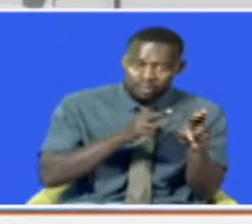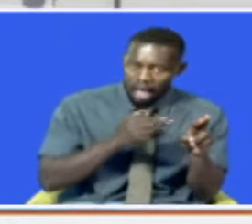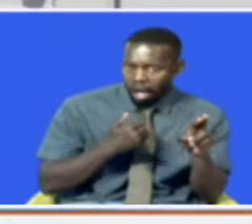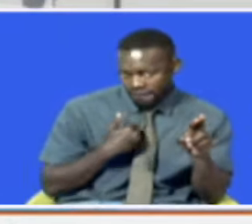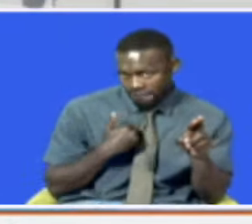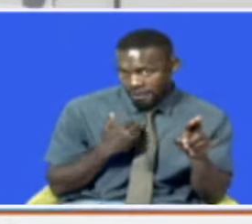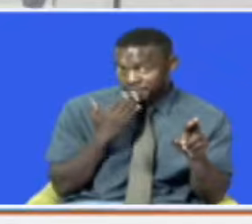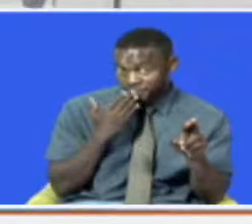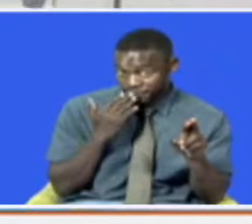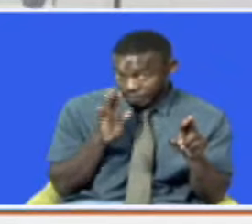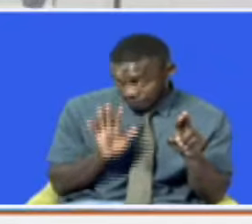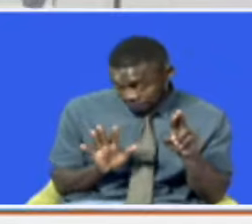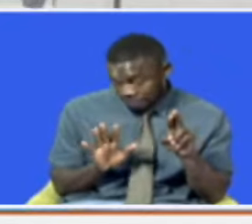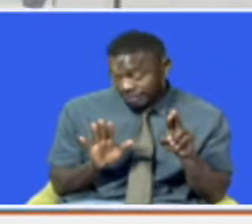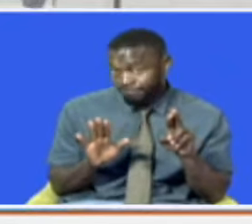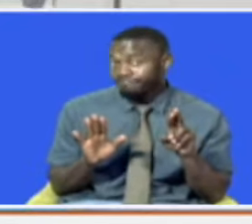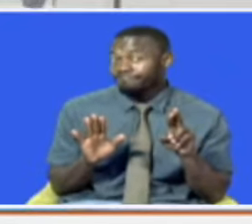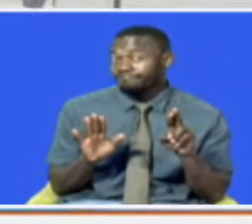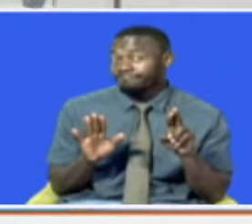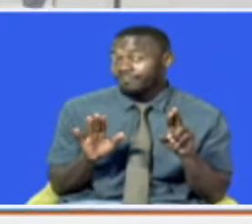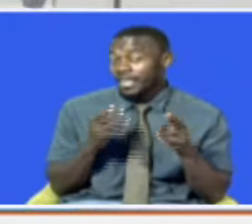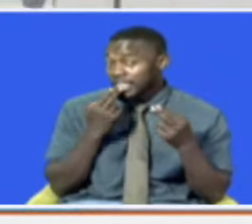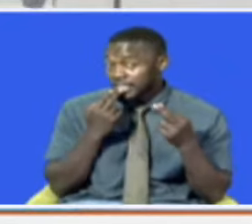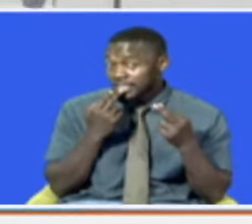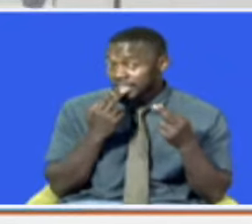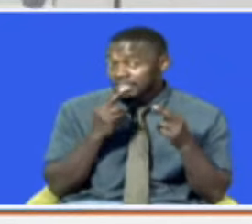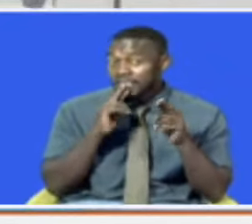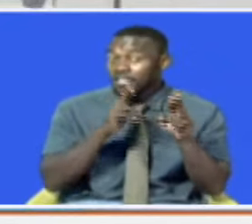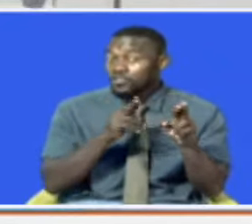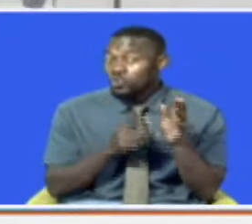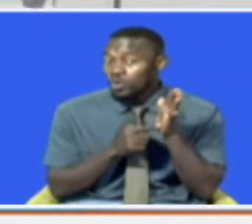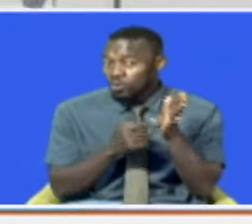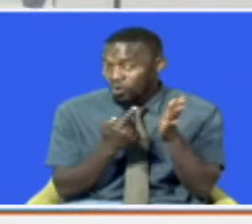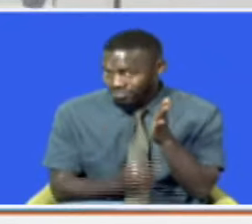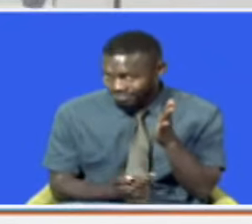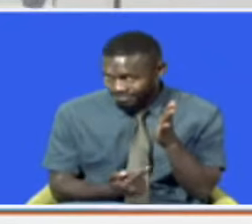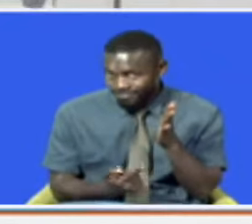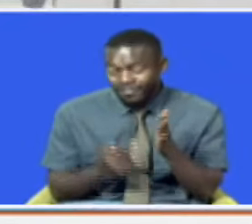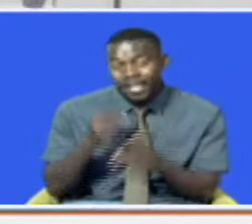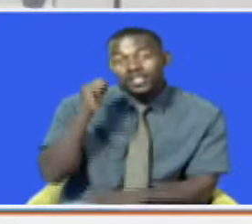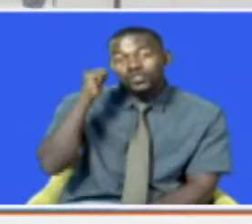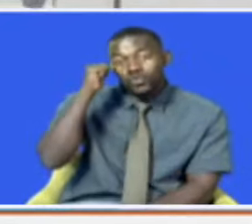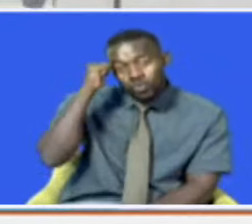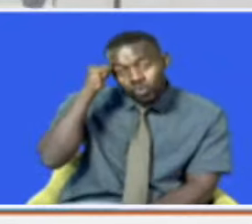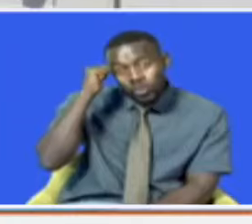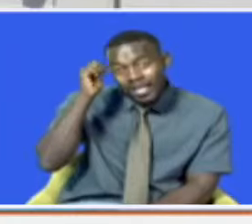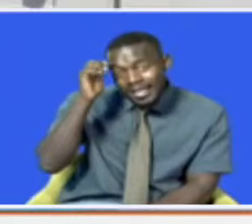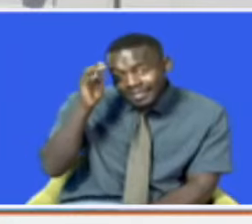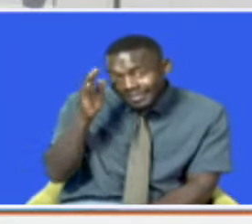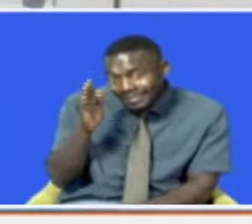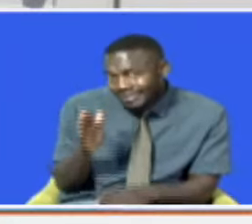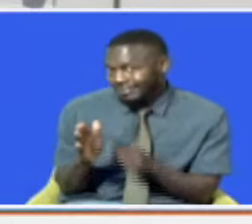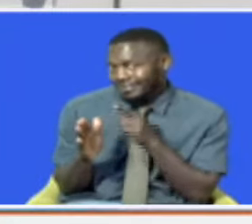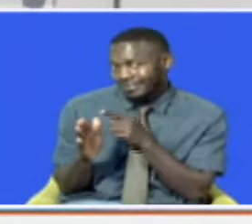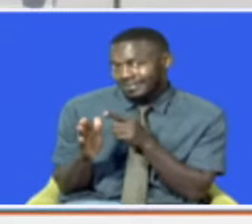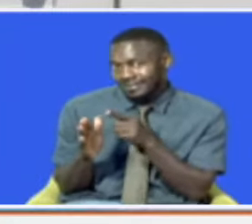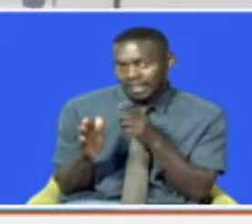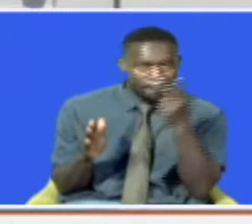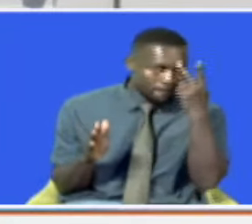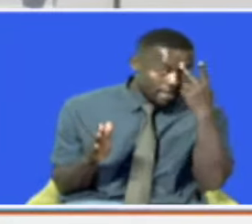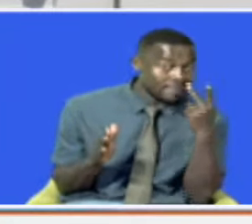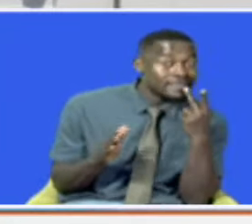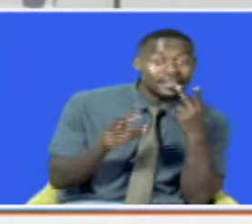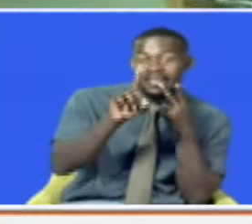have, it indicates that the students actually are children of the parents who are matched with